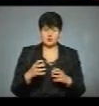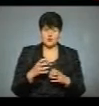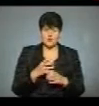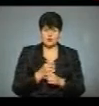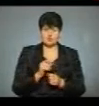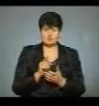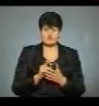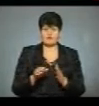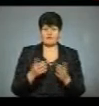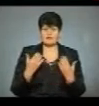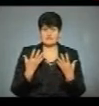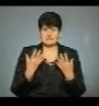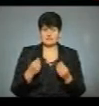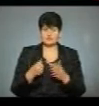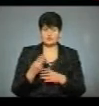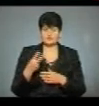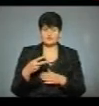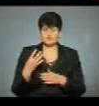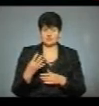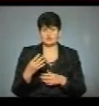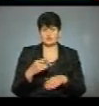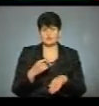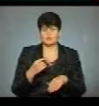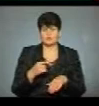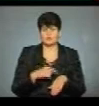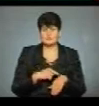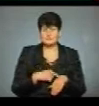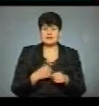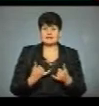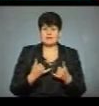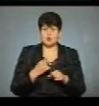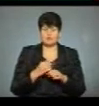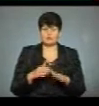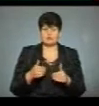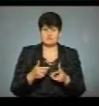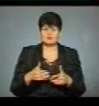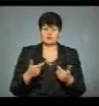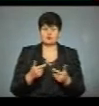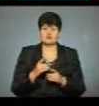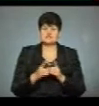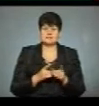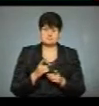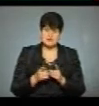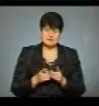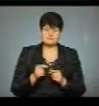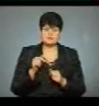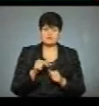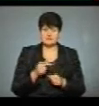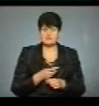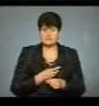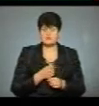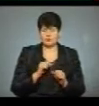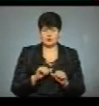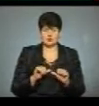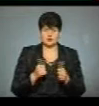обов'язкові вихідні дні до 24 годин за кожний 7-денний період. Для роботодавця теж пропонуються зміни. З власної ініціативи він може